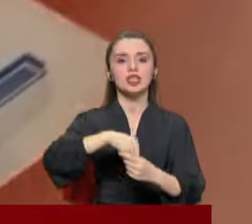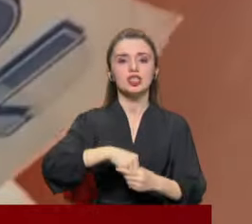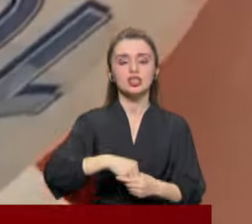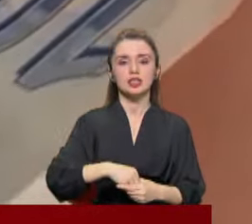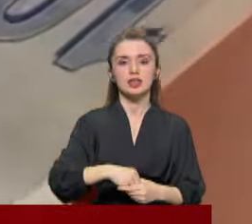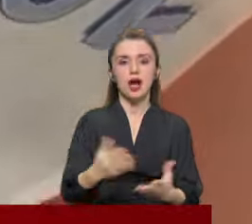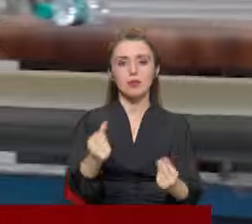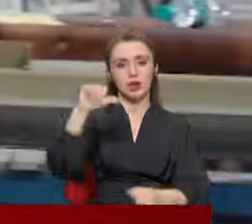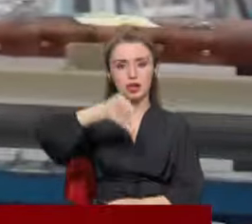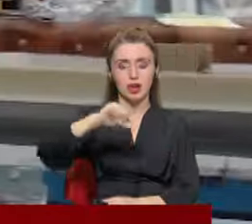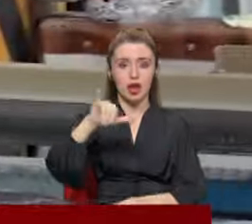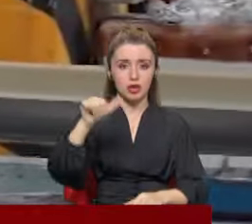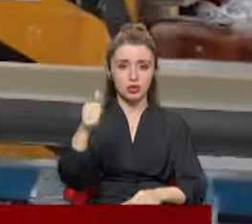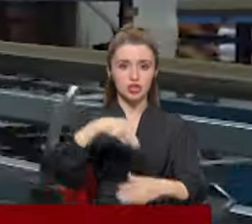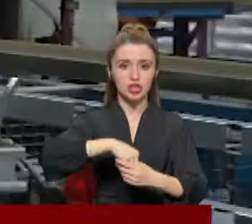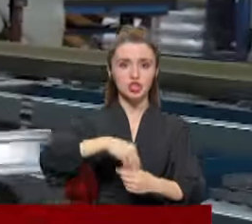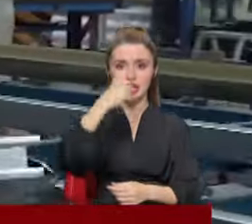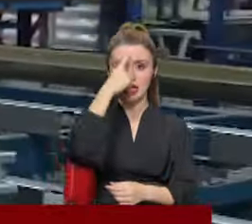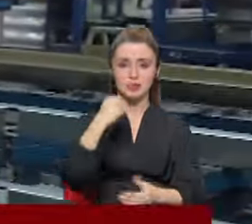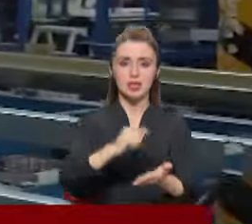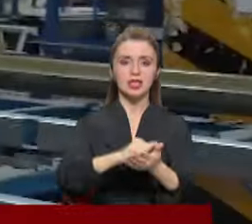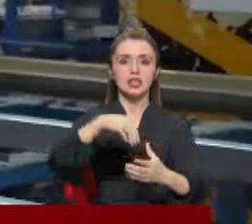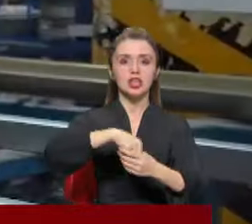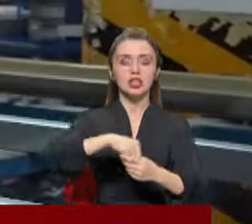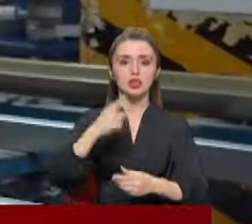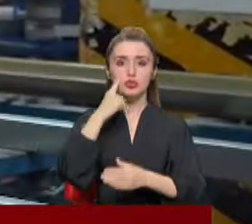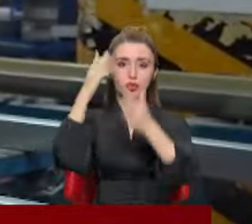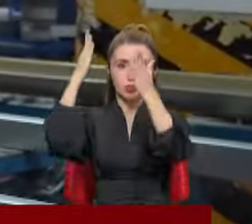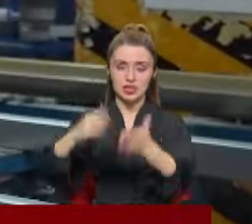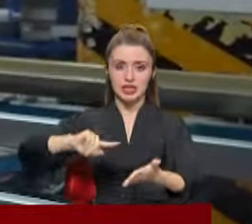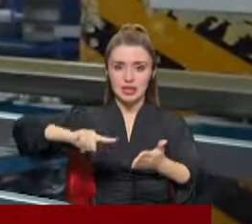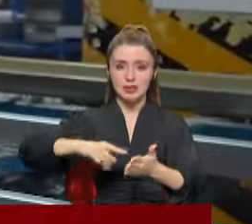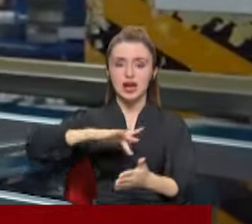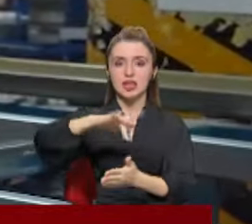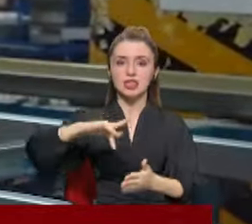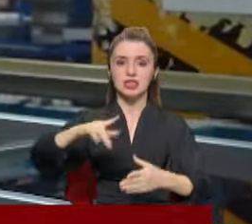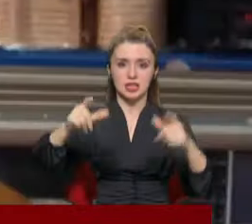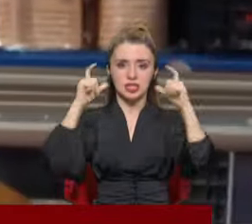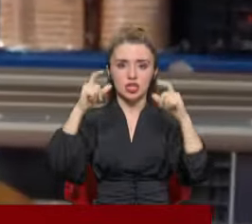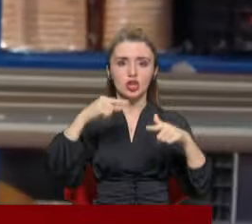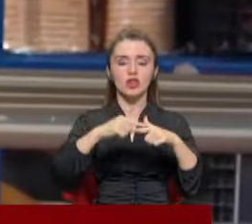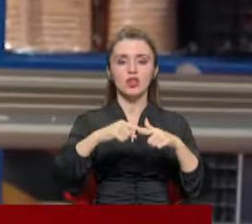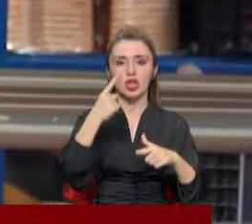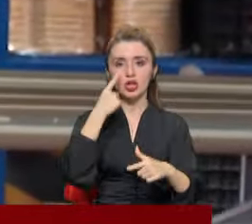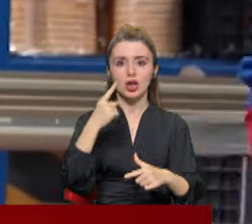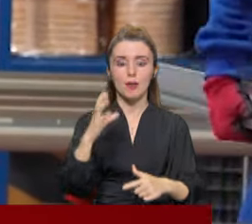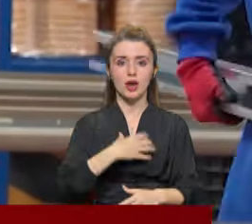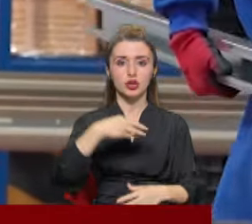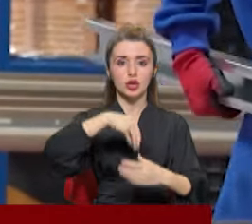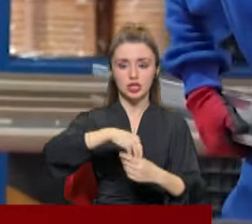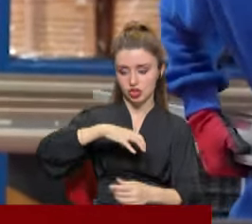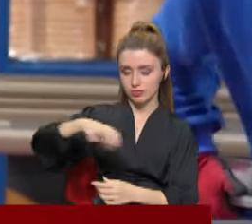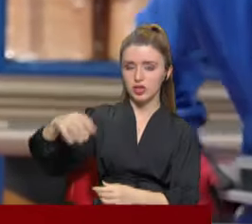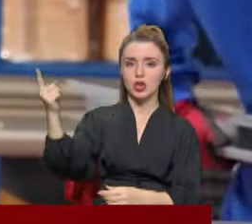boş dönerken aynı gün resmi gazetede Cumhurbaşkanı imzasıyla işsizlik sigorta fonunda işveren için ayrılan